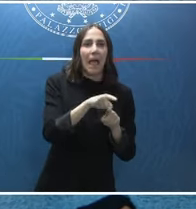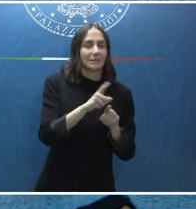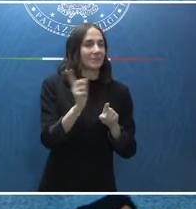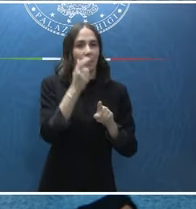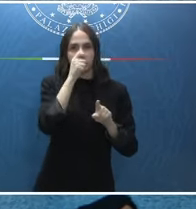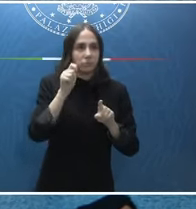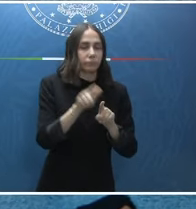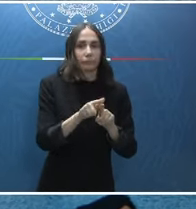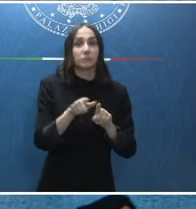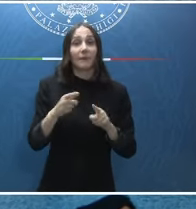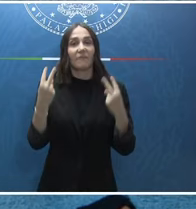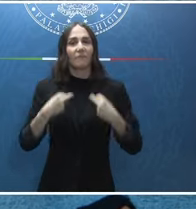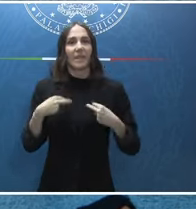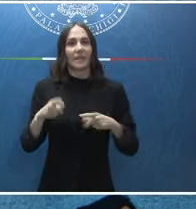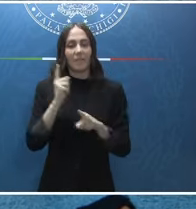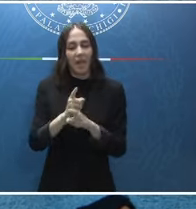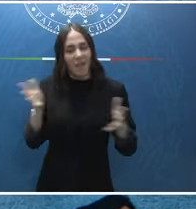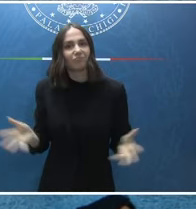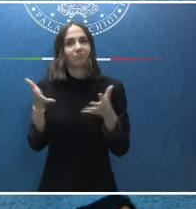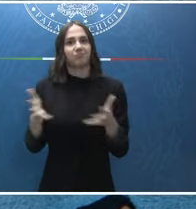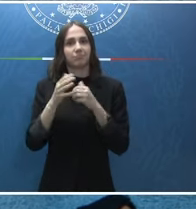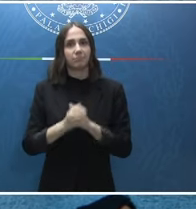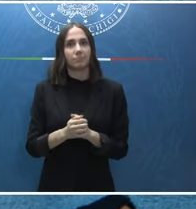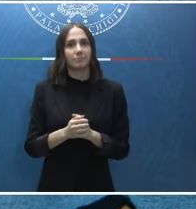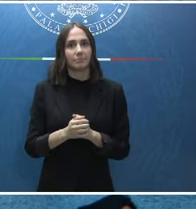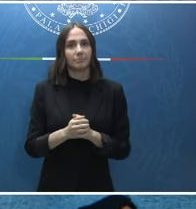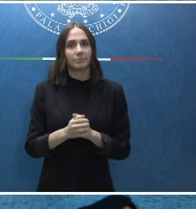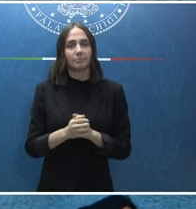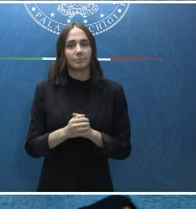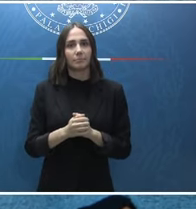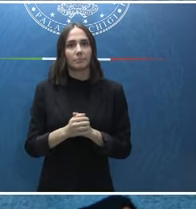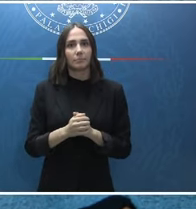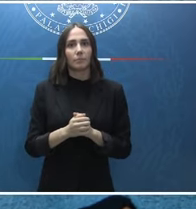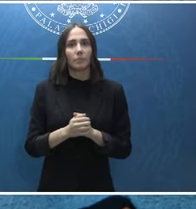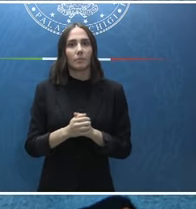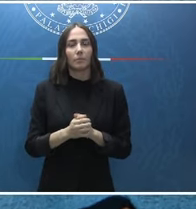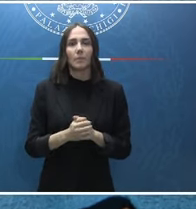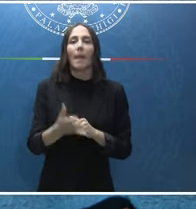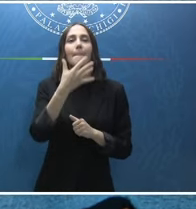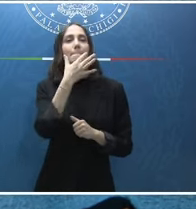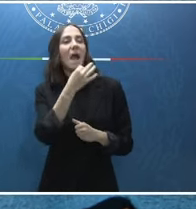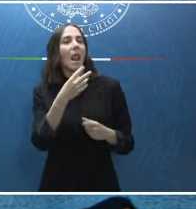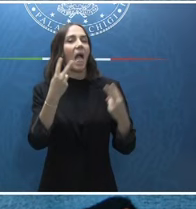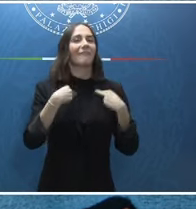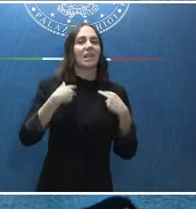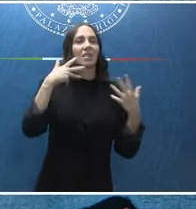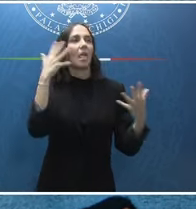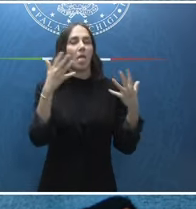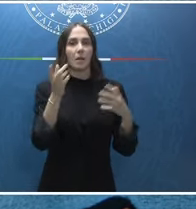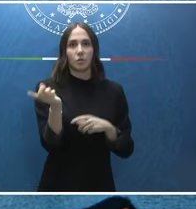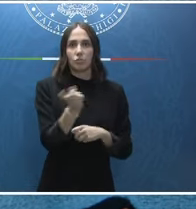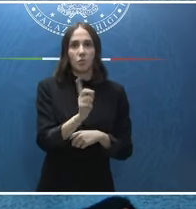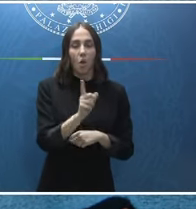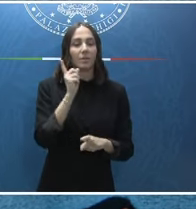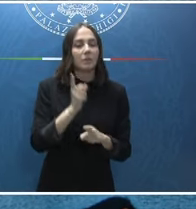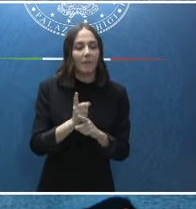sì, non sì alla bella vita. No, noi diciamo no alla bella vita, ma sì a una